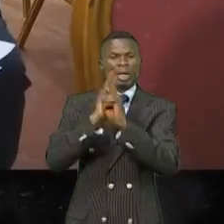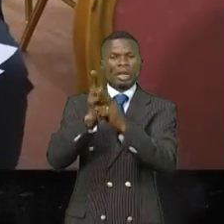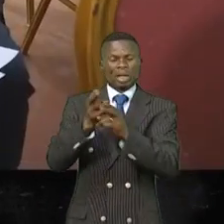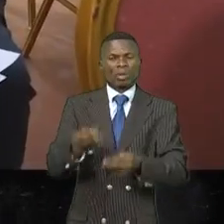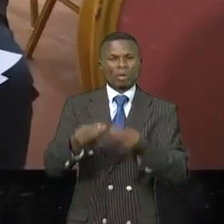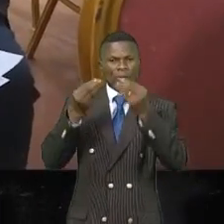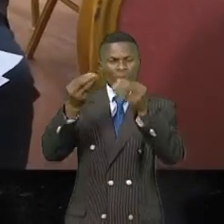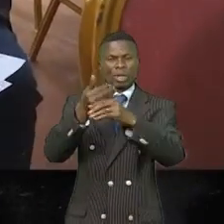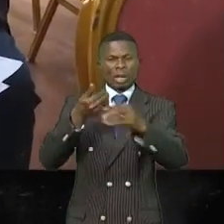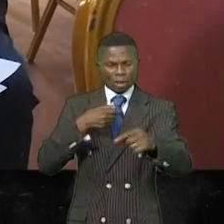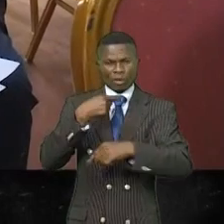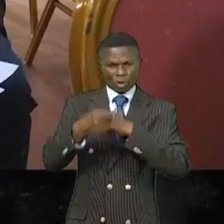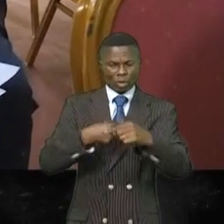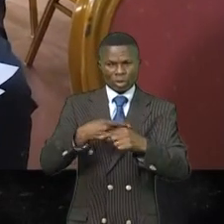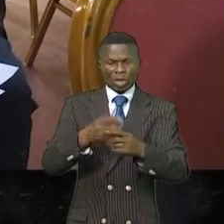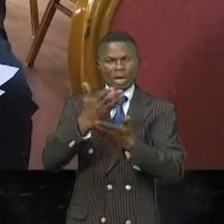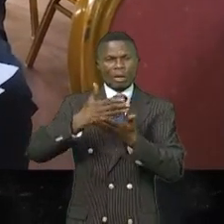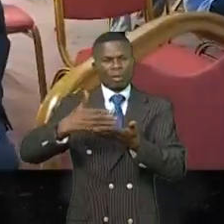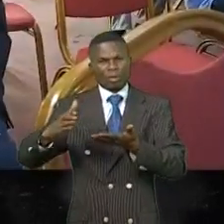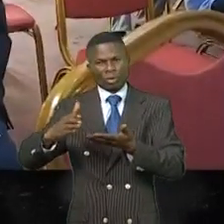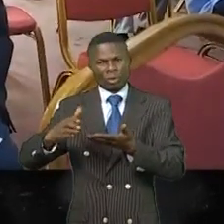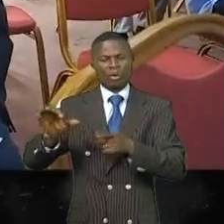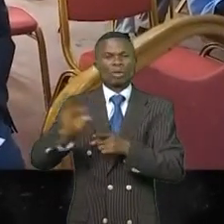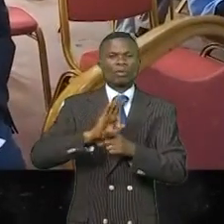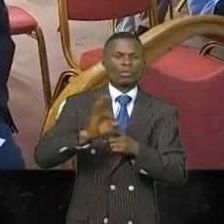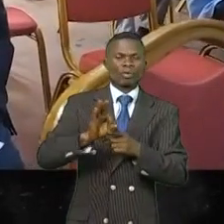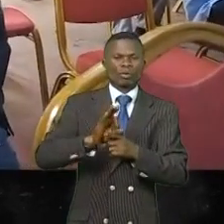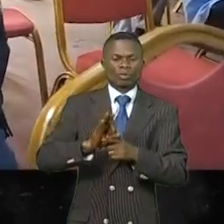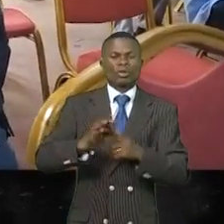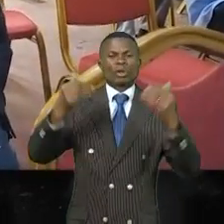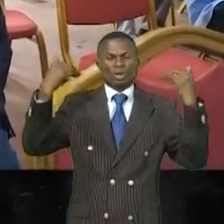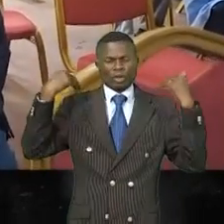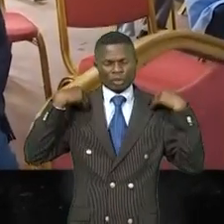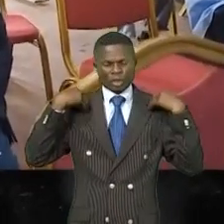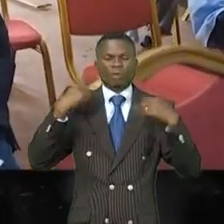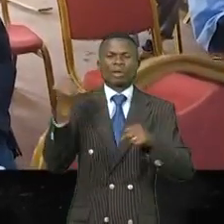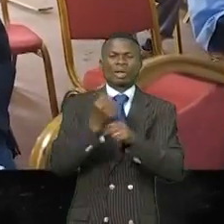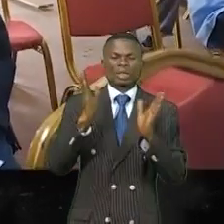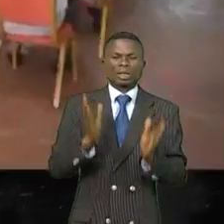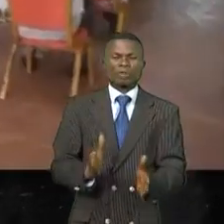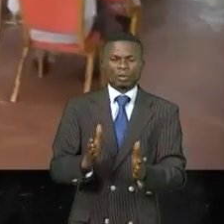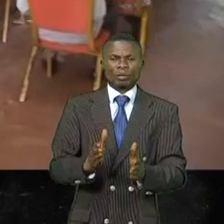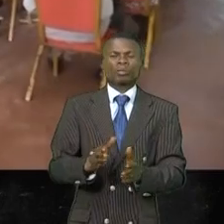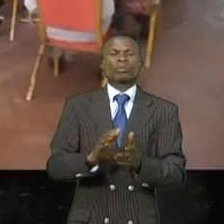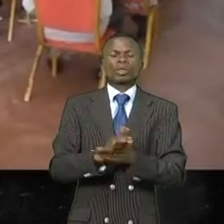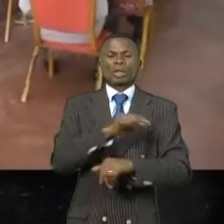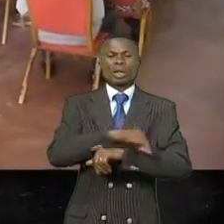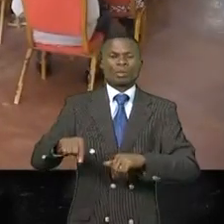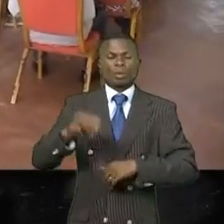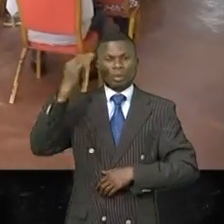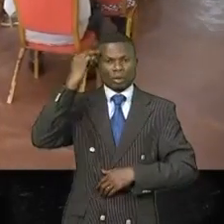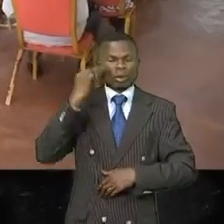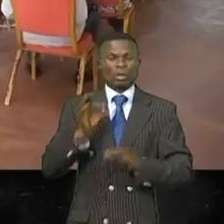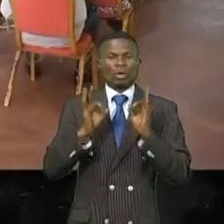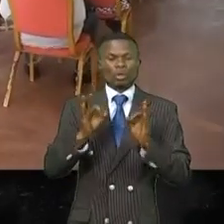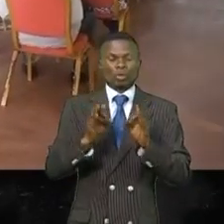fait avant de passer à la phase à la formation des agents et animateurs. L'avènement du nouveau ministère chargé du